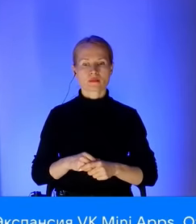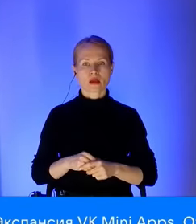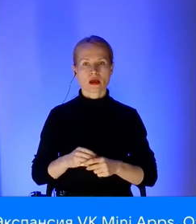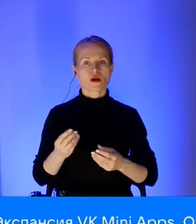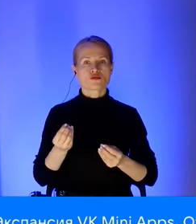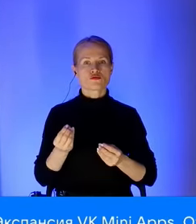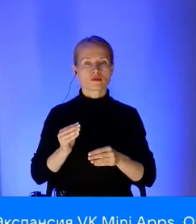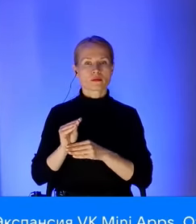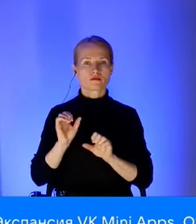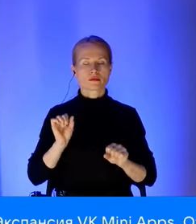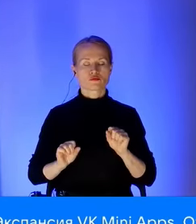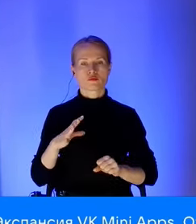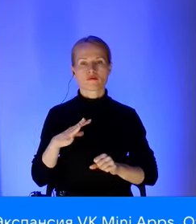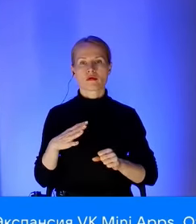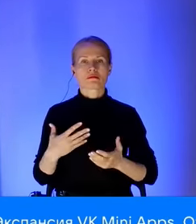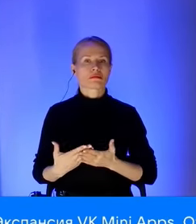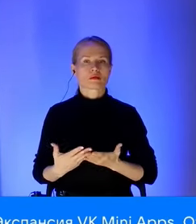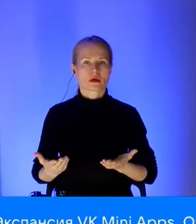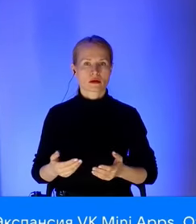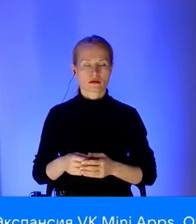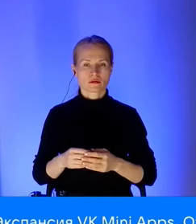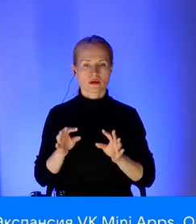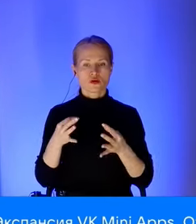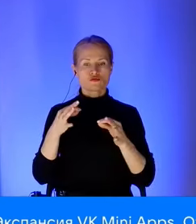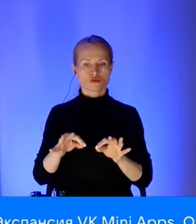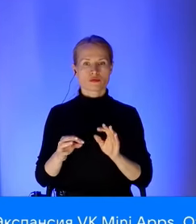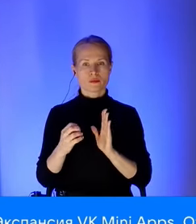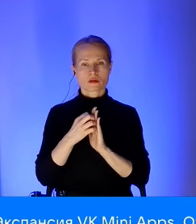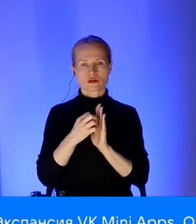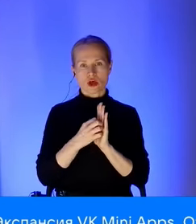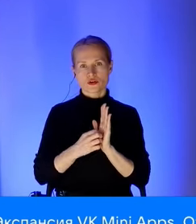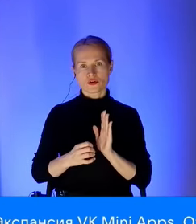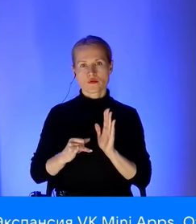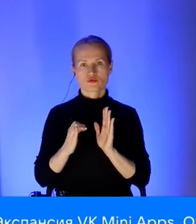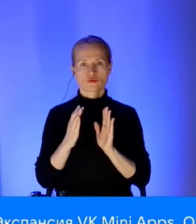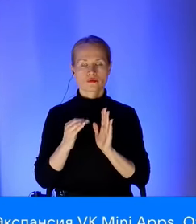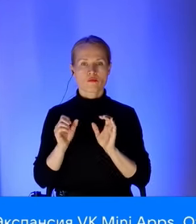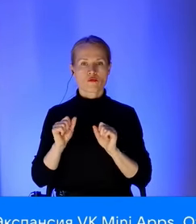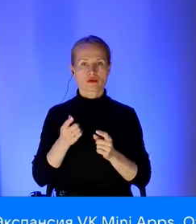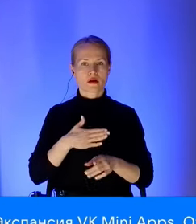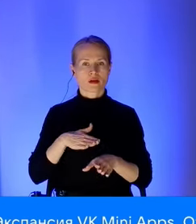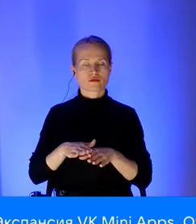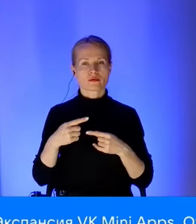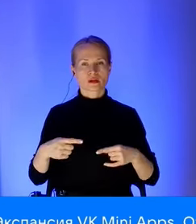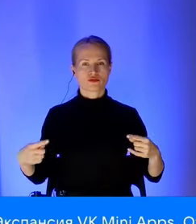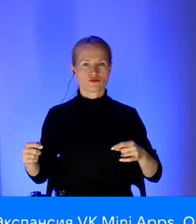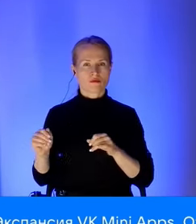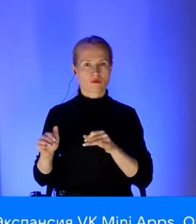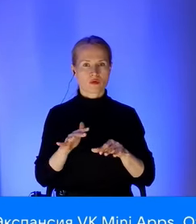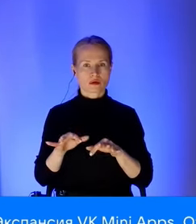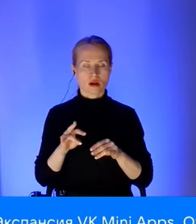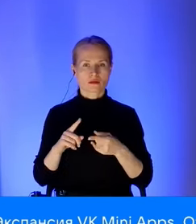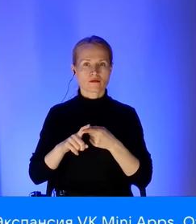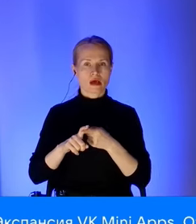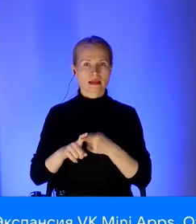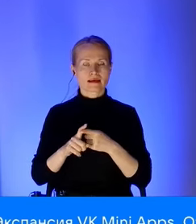Какие дополнительные возможности бывают? Ну, во-первых, это доступ к датчикам устройства. Можно реализовывать различные функциональности,